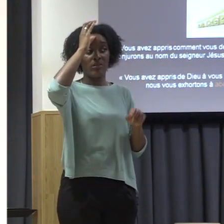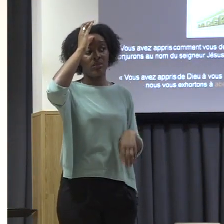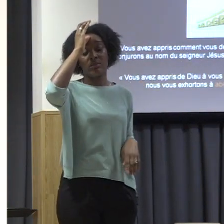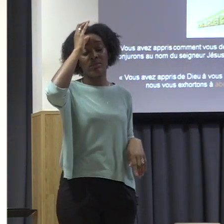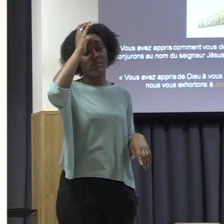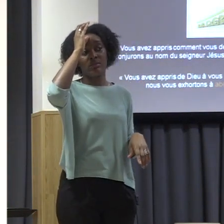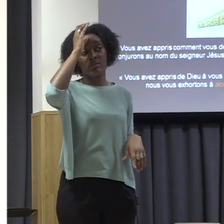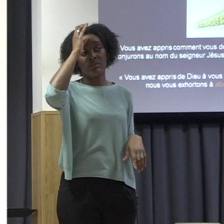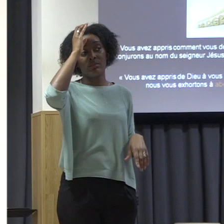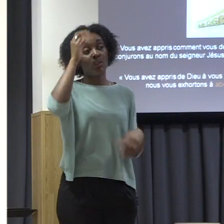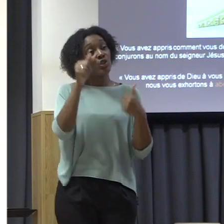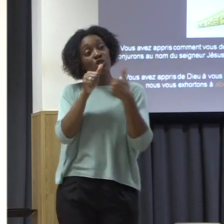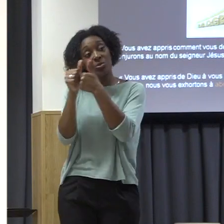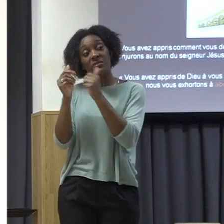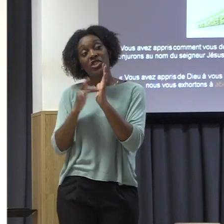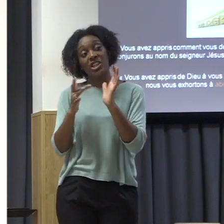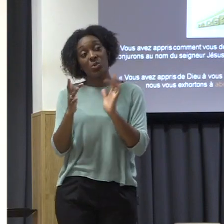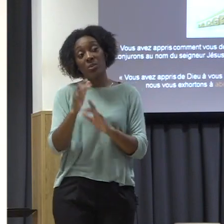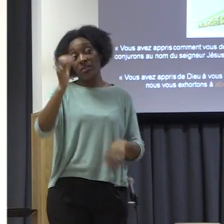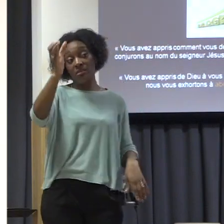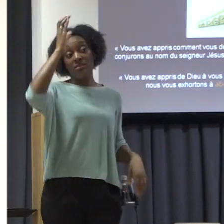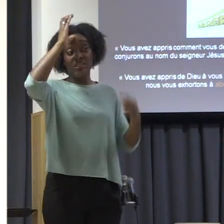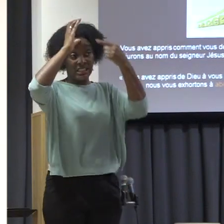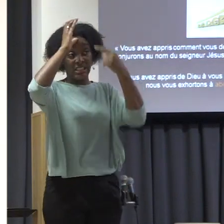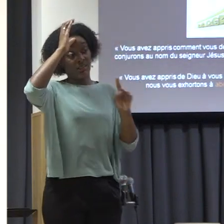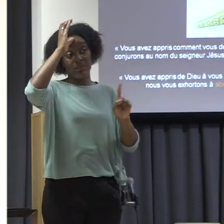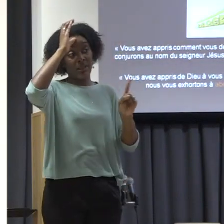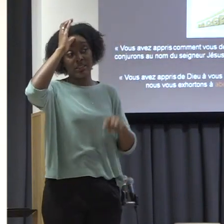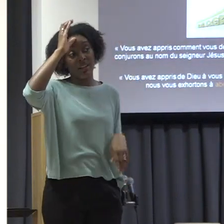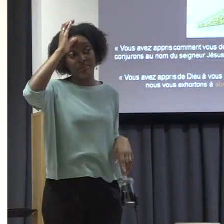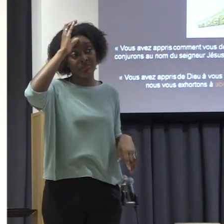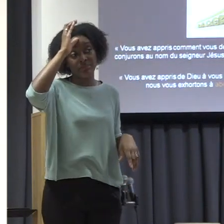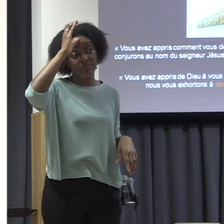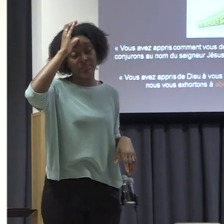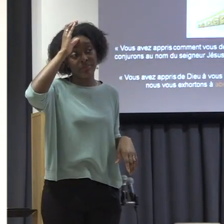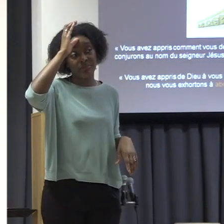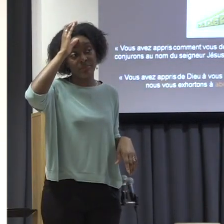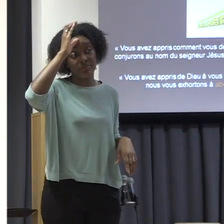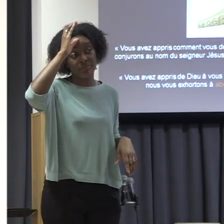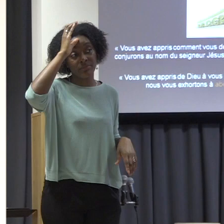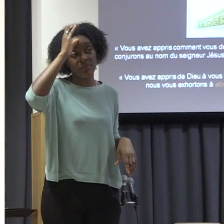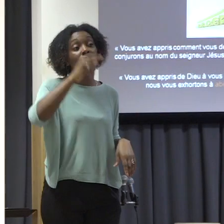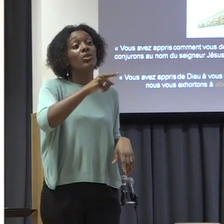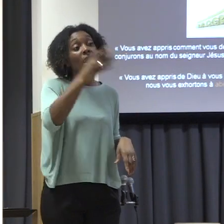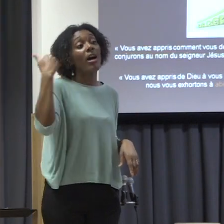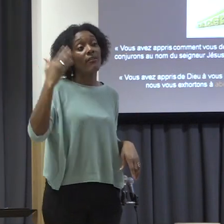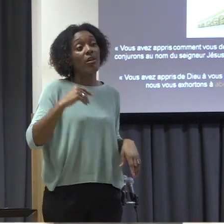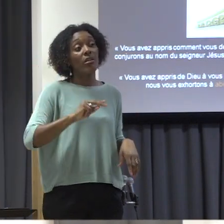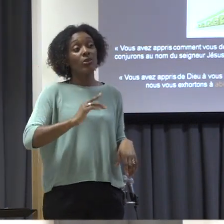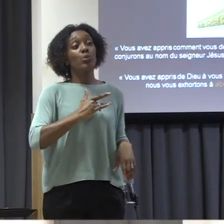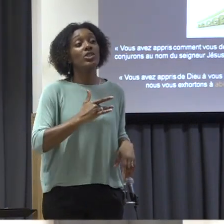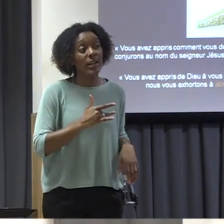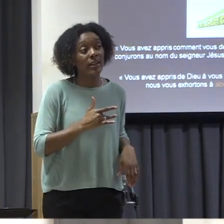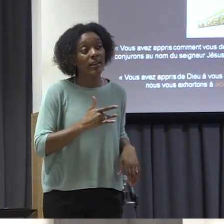Christ, ce n'est pas de la théorie. Un jour, nous avons entendu la parole de Dieu. Pas